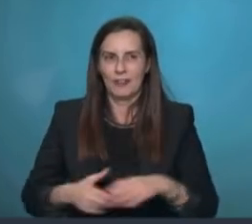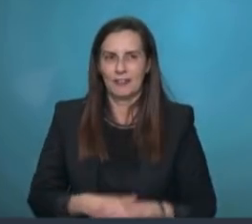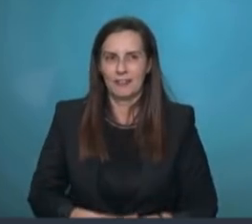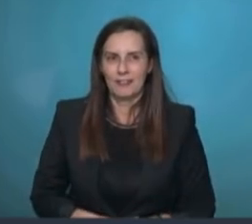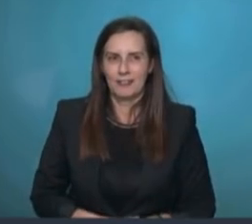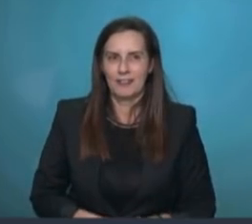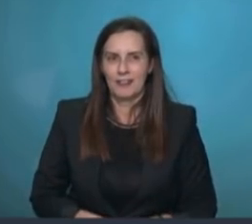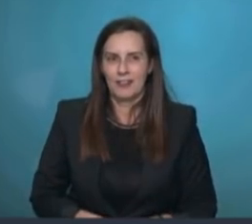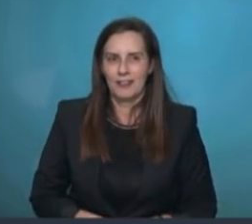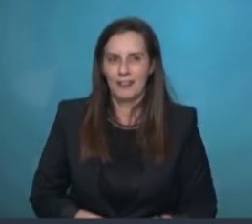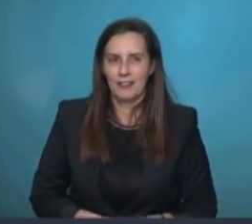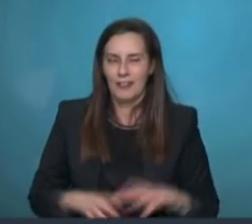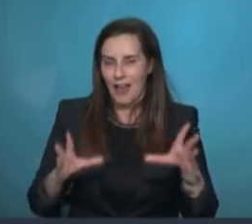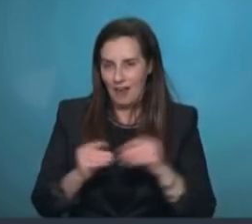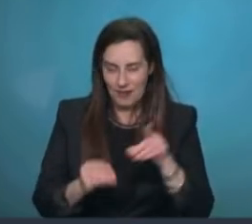And the amazing Rotem Sela.